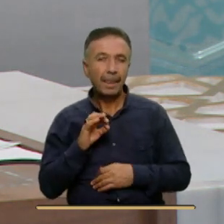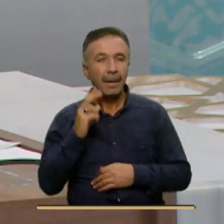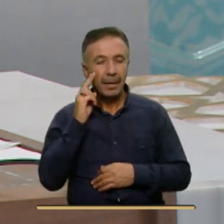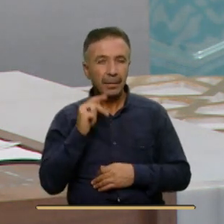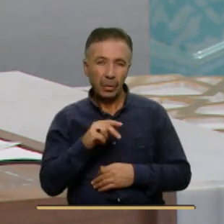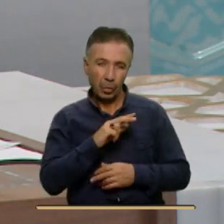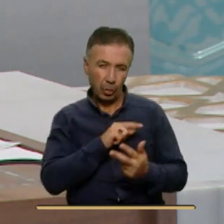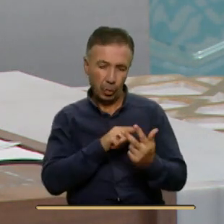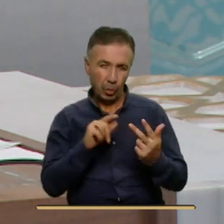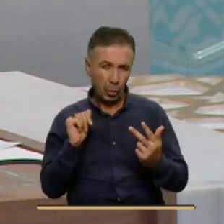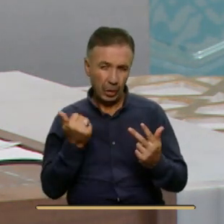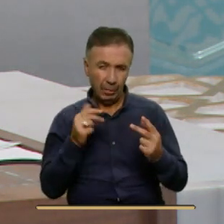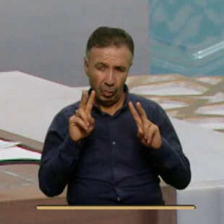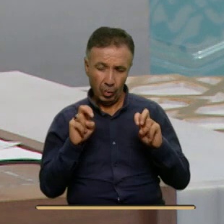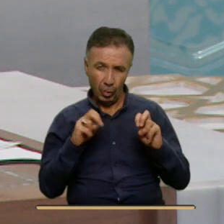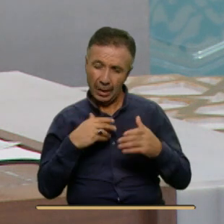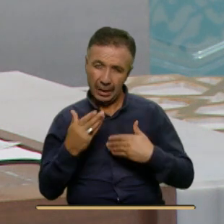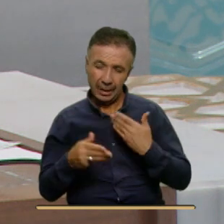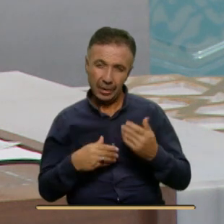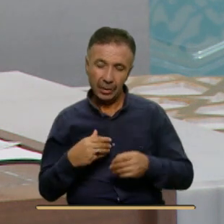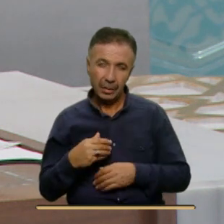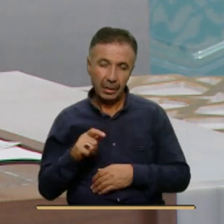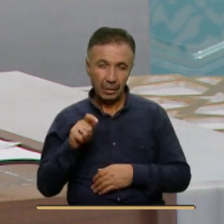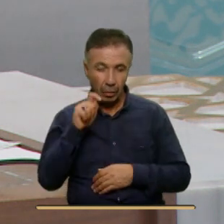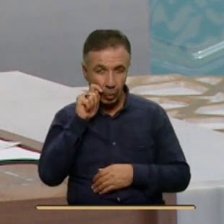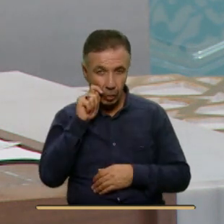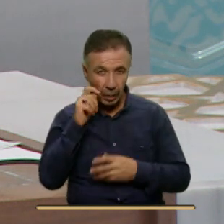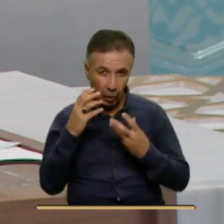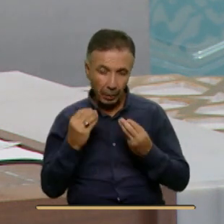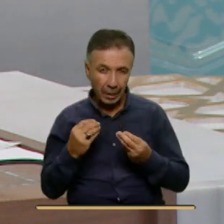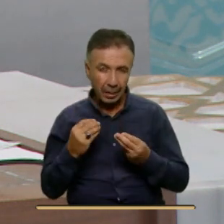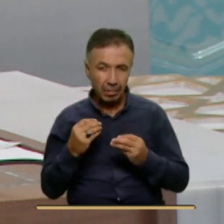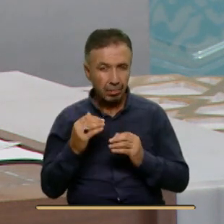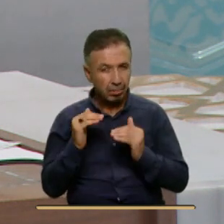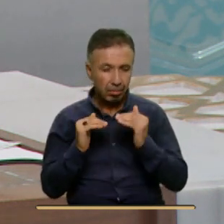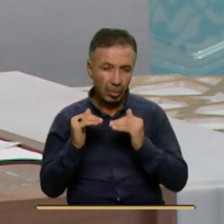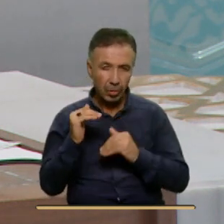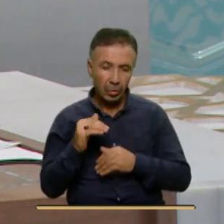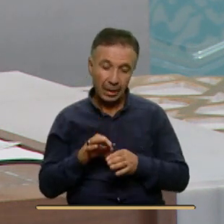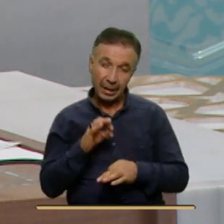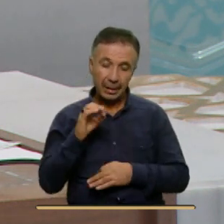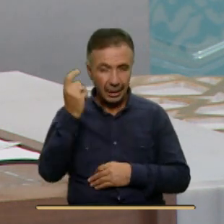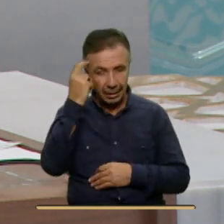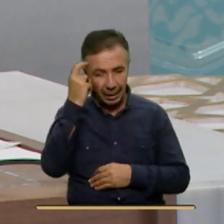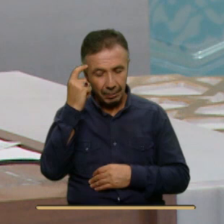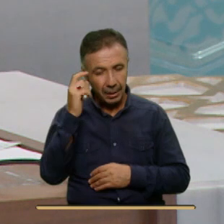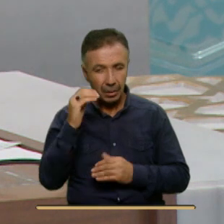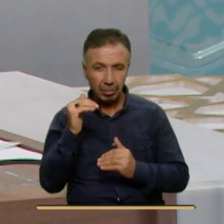ifade ediyor. Üç önemli husus. Dindarlığın ölçüsü, insanı da tanımanın ölçüsü.